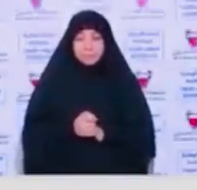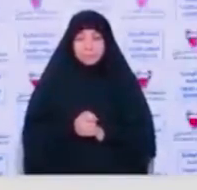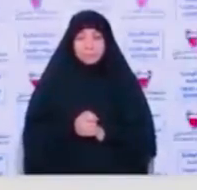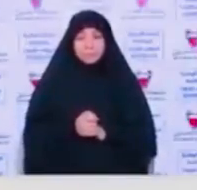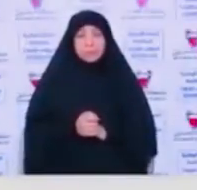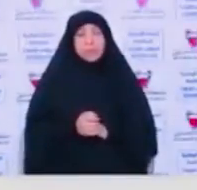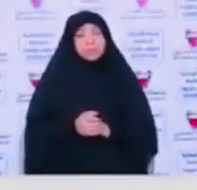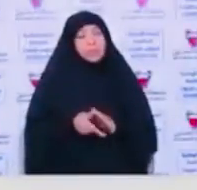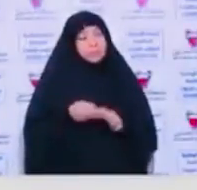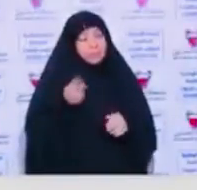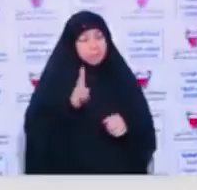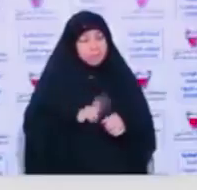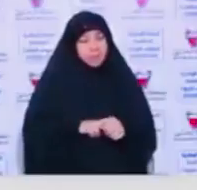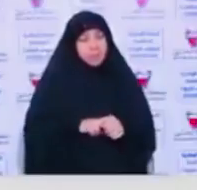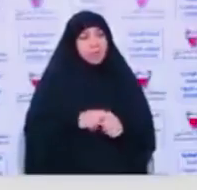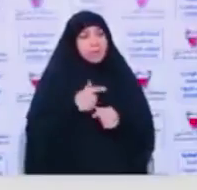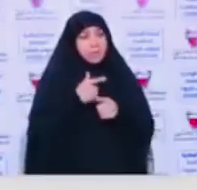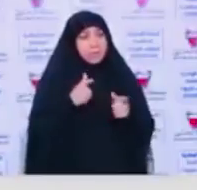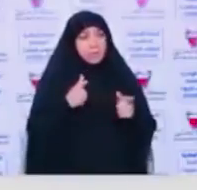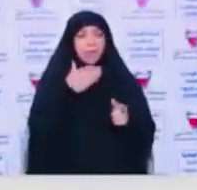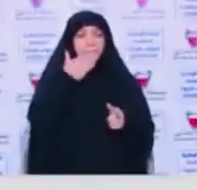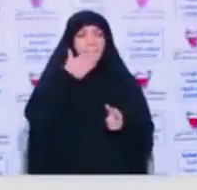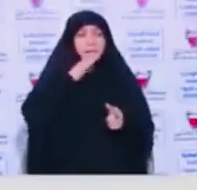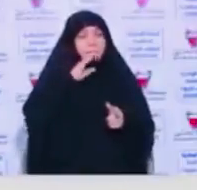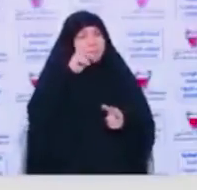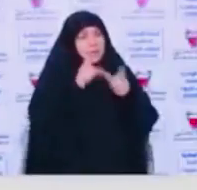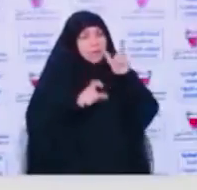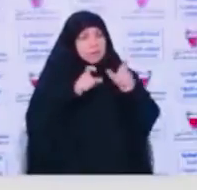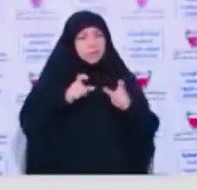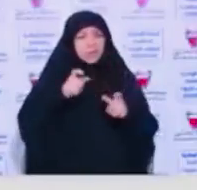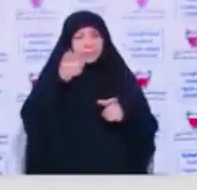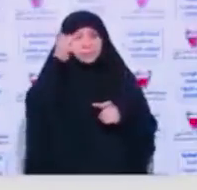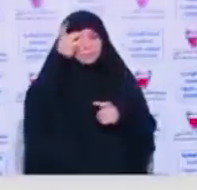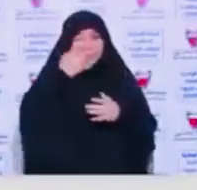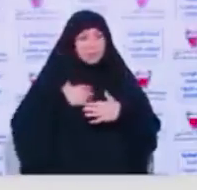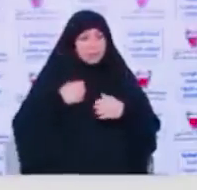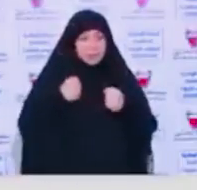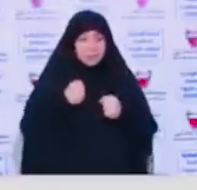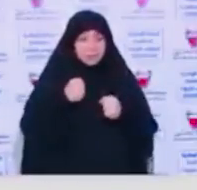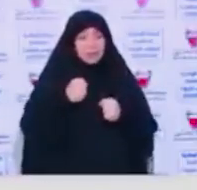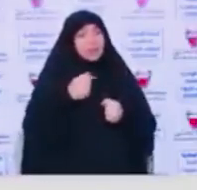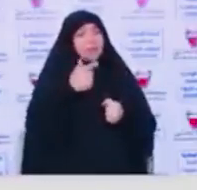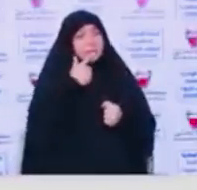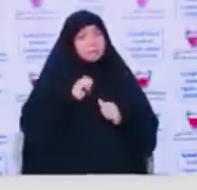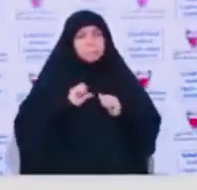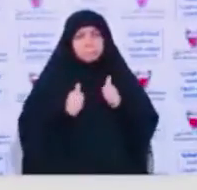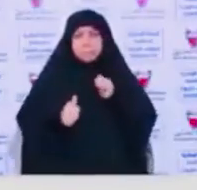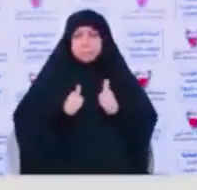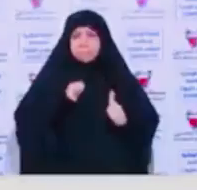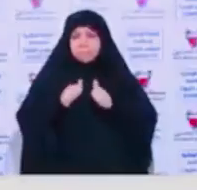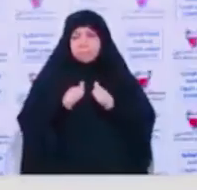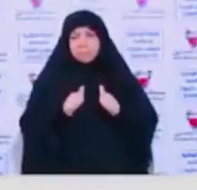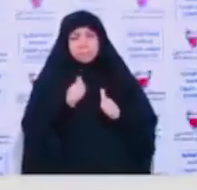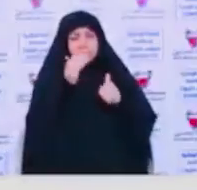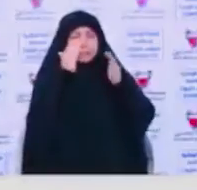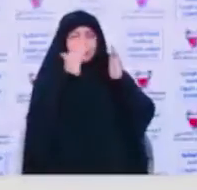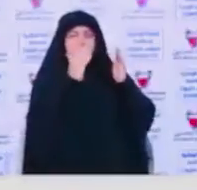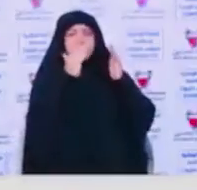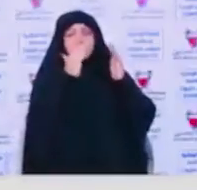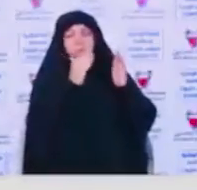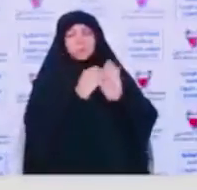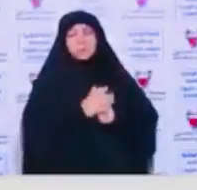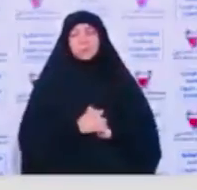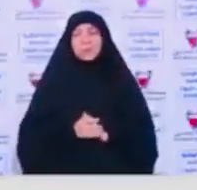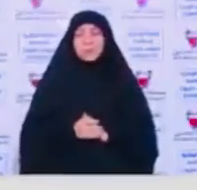أؤكد للمرة المليون إحنا فعلا فخورين بإخواننا وخواتنا المتبرعين لبلازمة، بمتبرعين